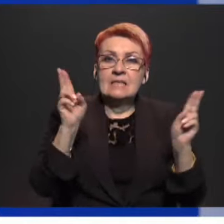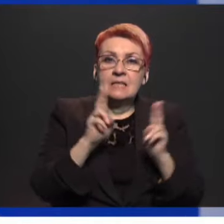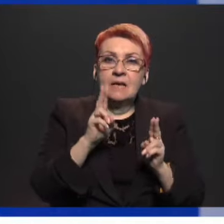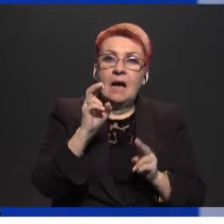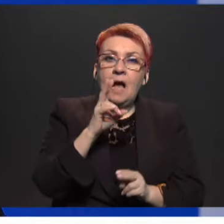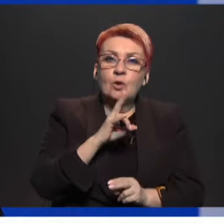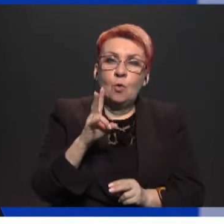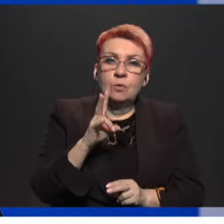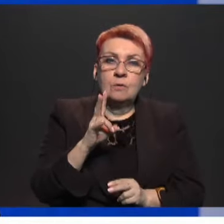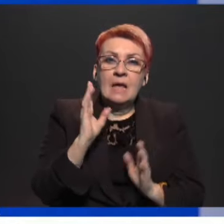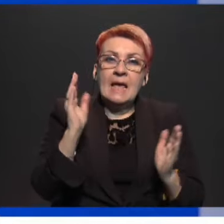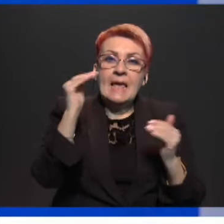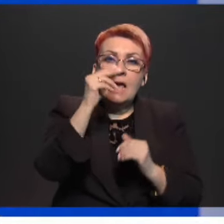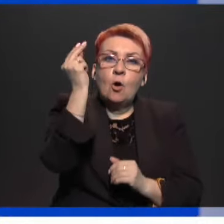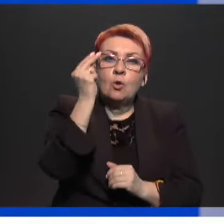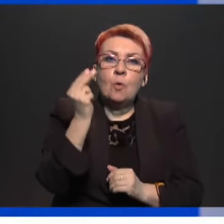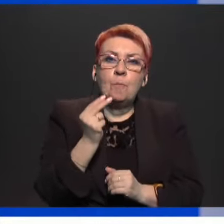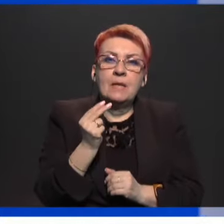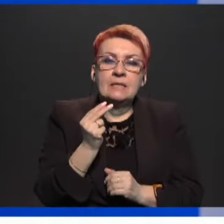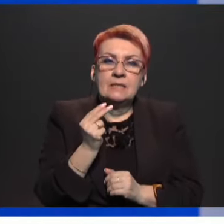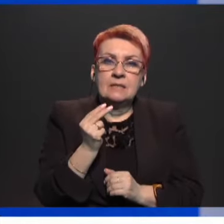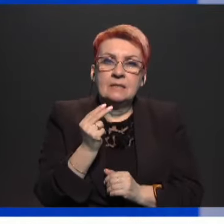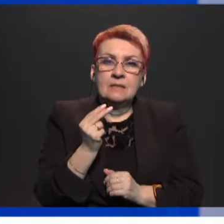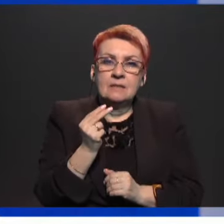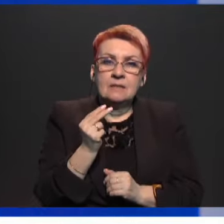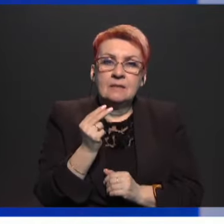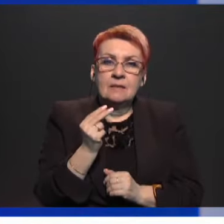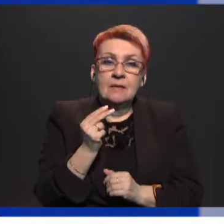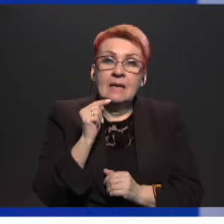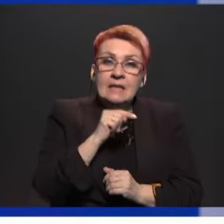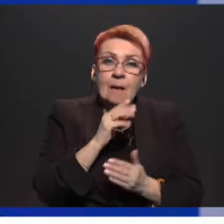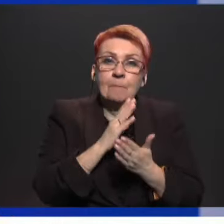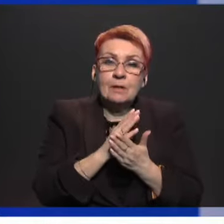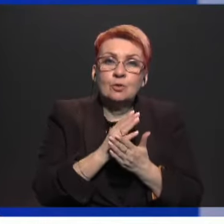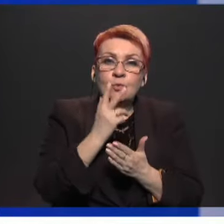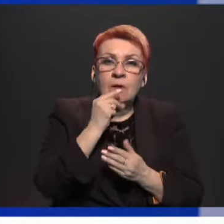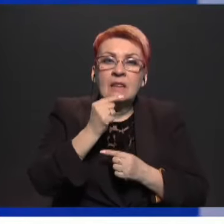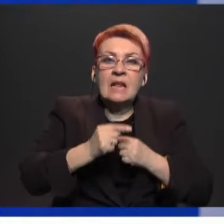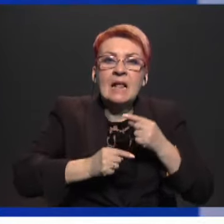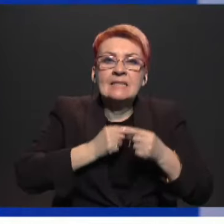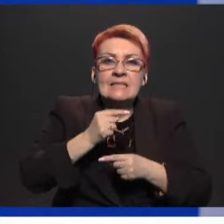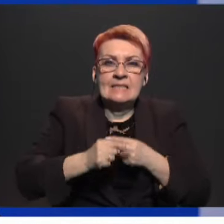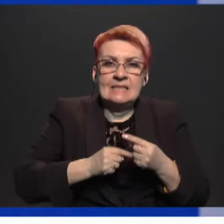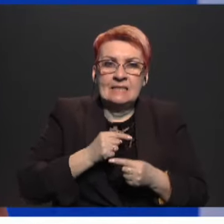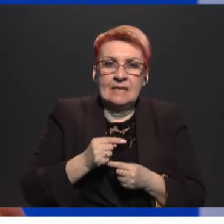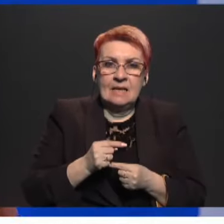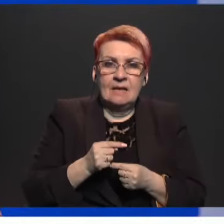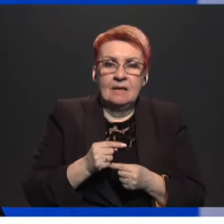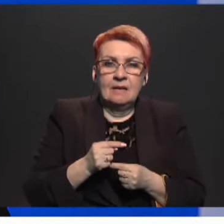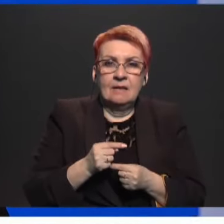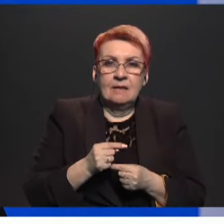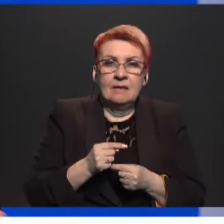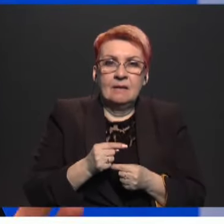каноническая иконопись. И в этой канонической иконописи присутствует определенная традиция, традиционность. И эта традиционность,